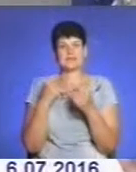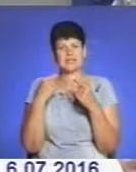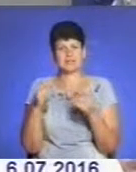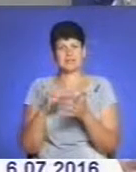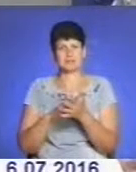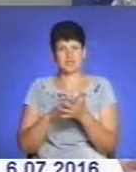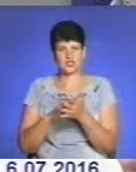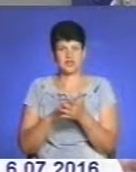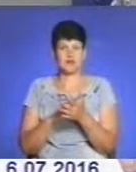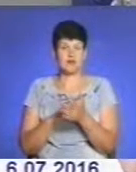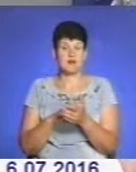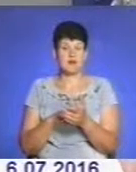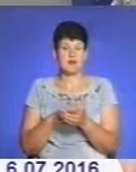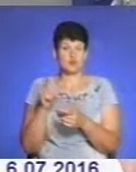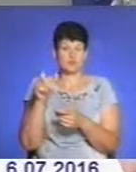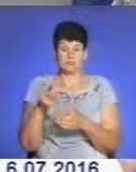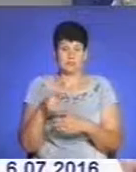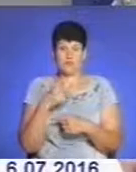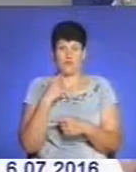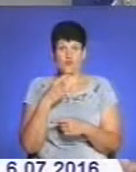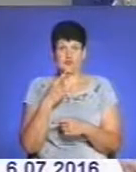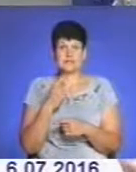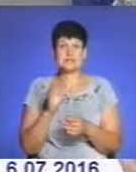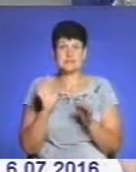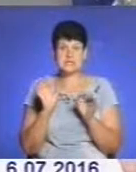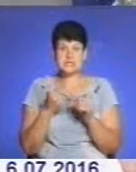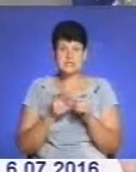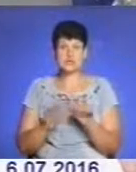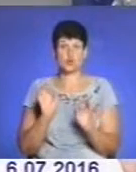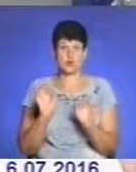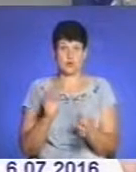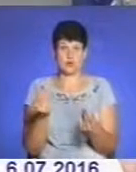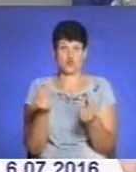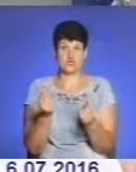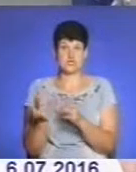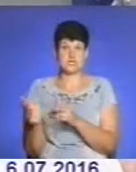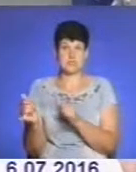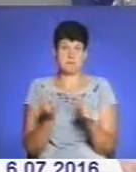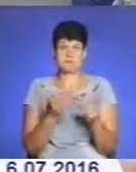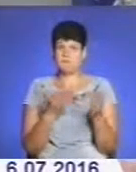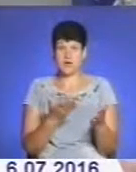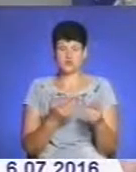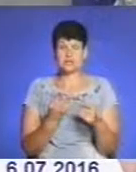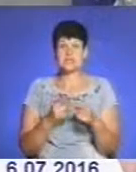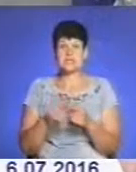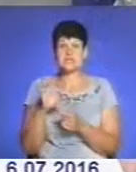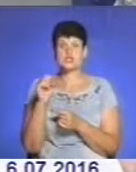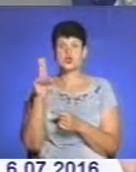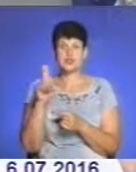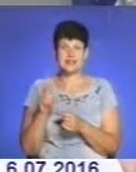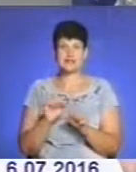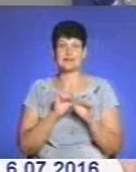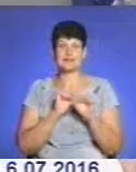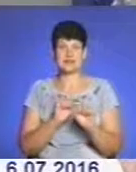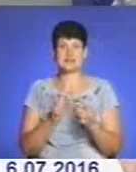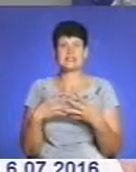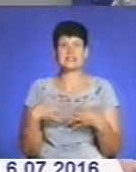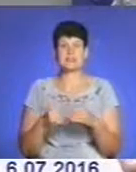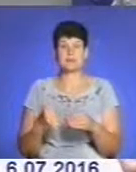по суб'єктивним я ще раз наголошую, що це достойне грошове забезпечення, в першу чергу це соціальний захист сімей